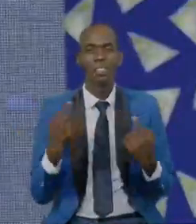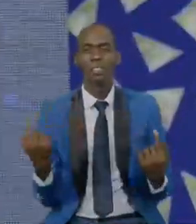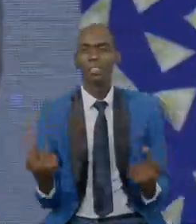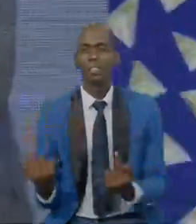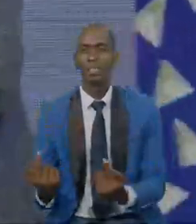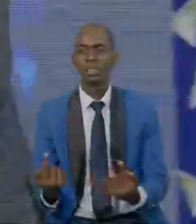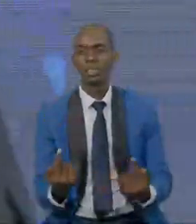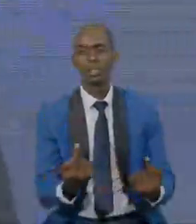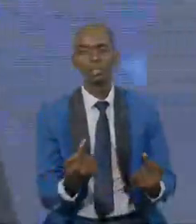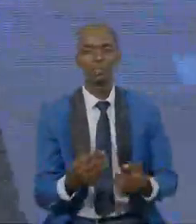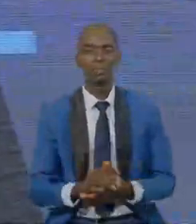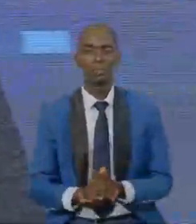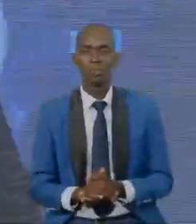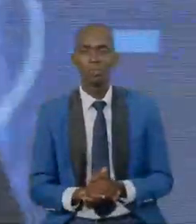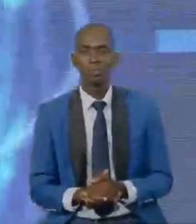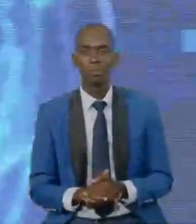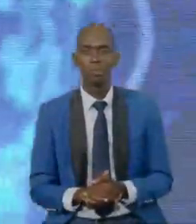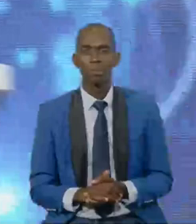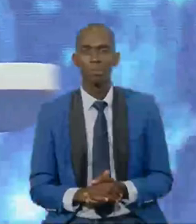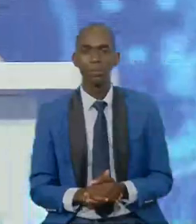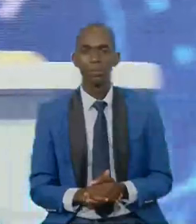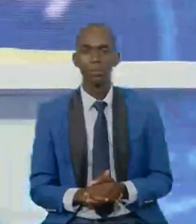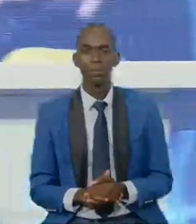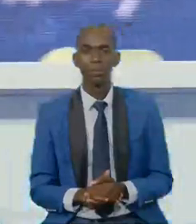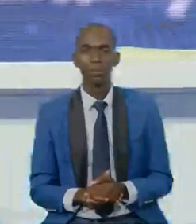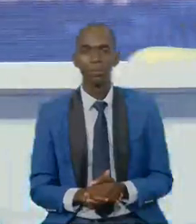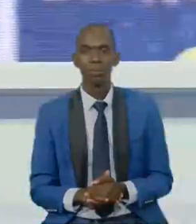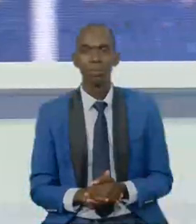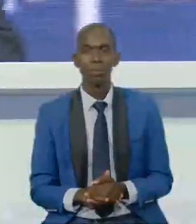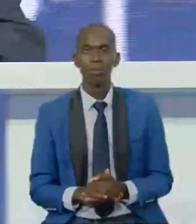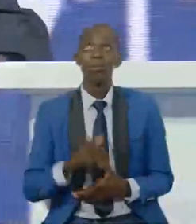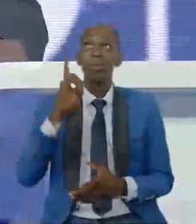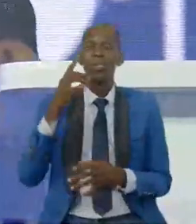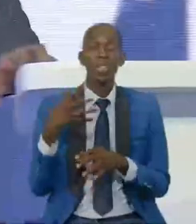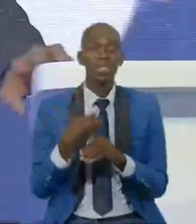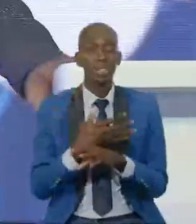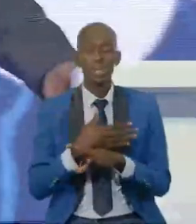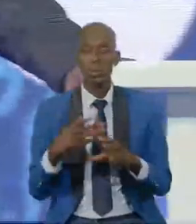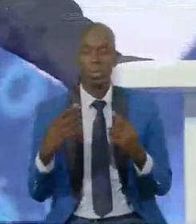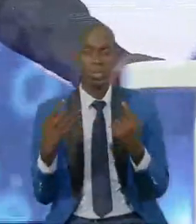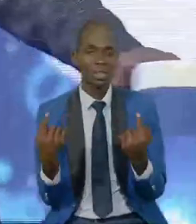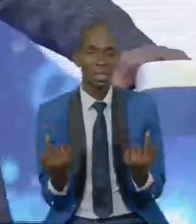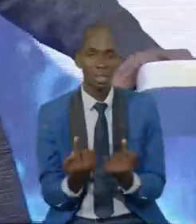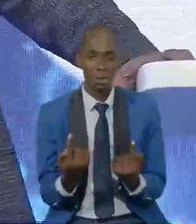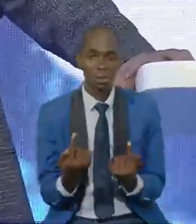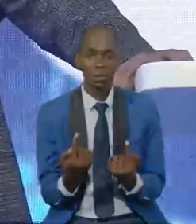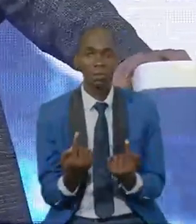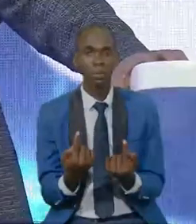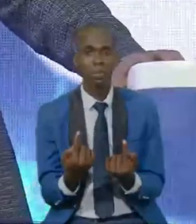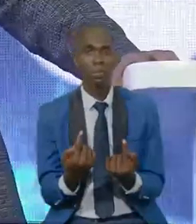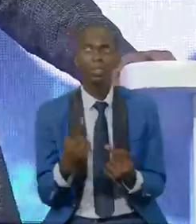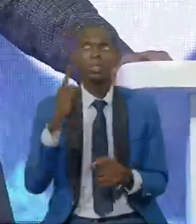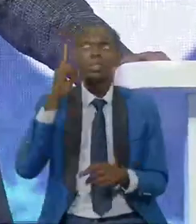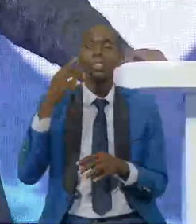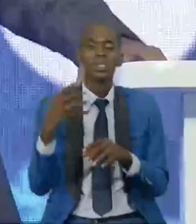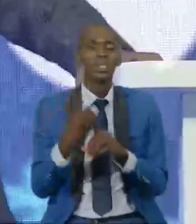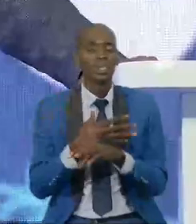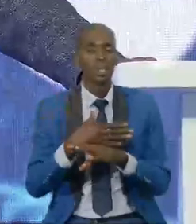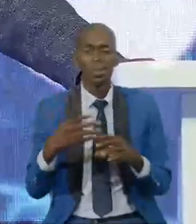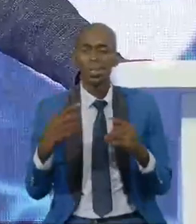qui rachètera Israël de toutes ses iniquités. He takes away iniquity. Il ôte les iniquités. He takes away